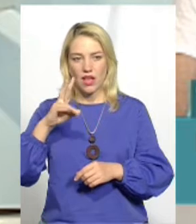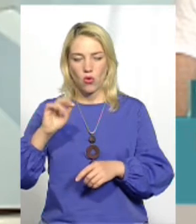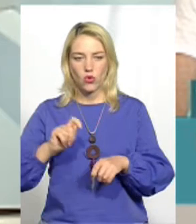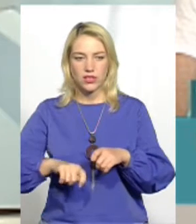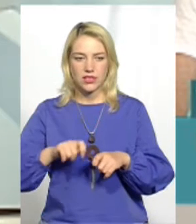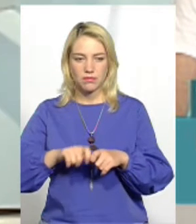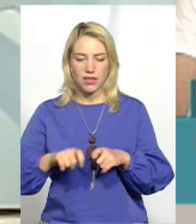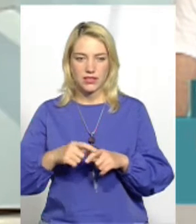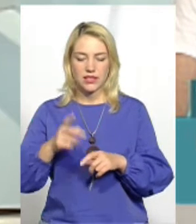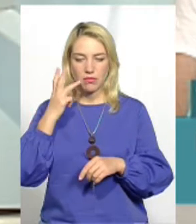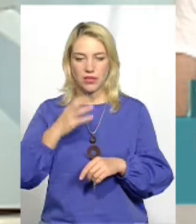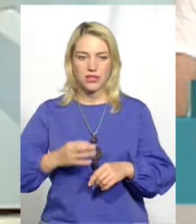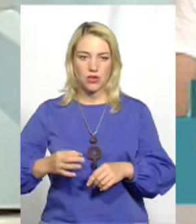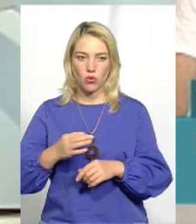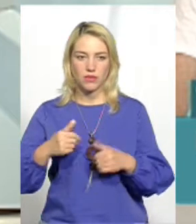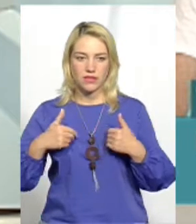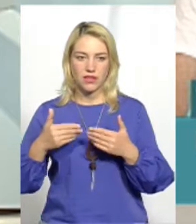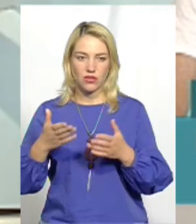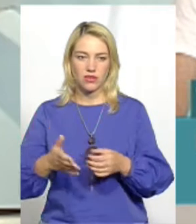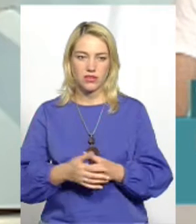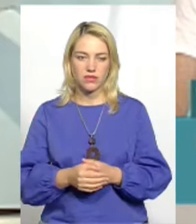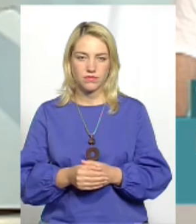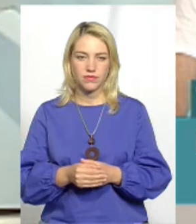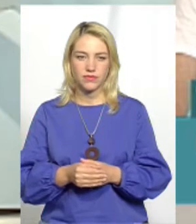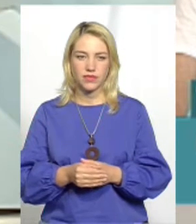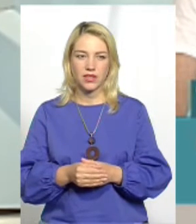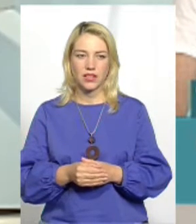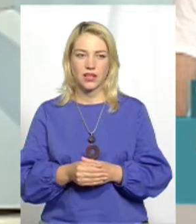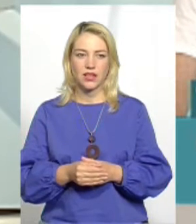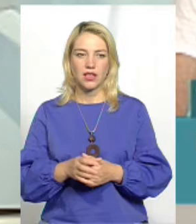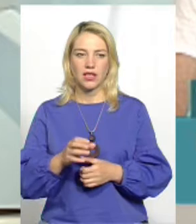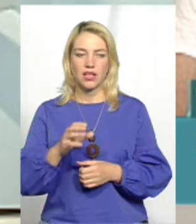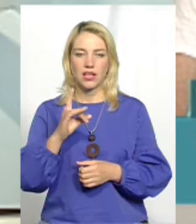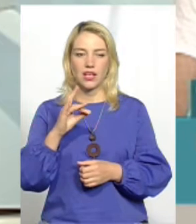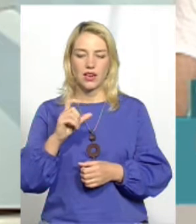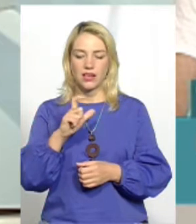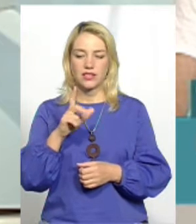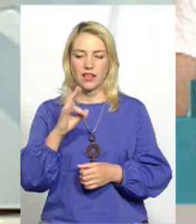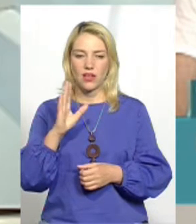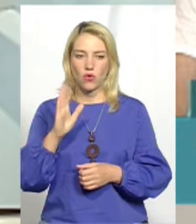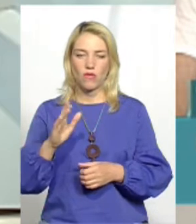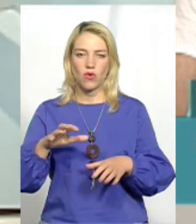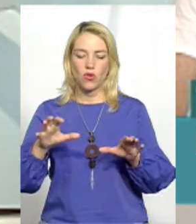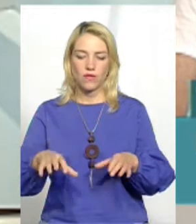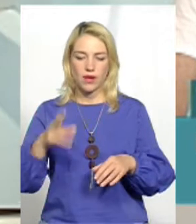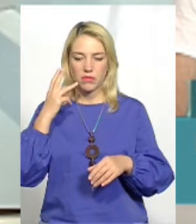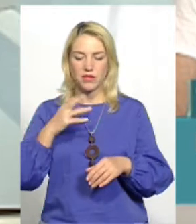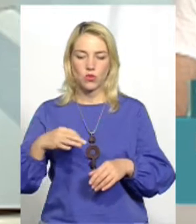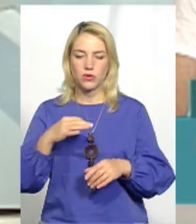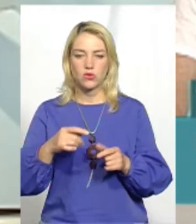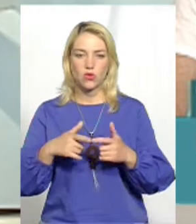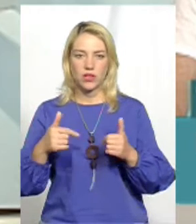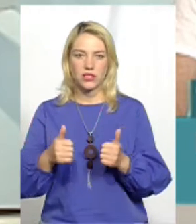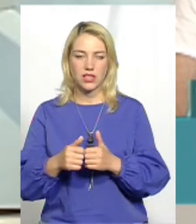інспекції у Хмельницькій області. Вітаю вас. Та Юрій Резніков, голова Хмельницької обласної